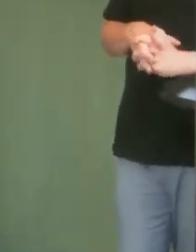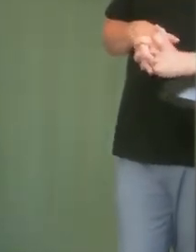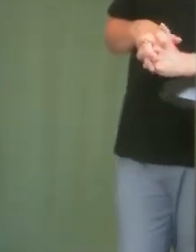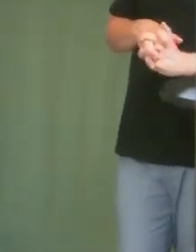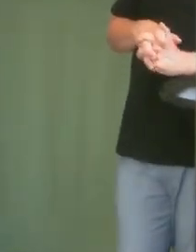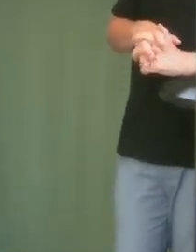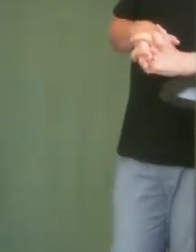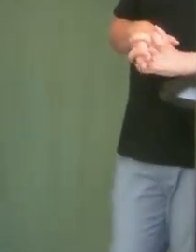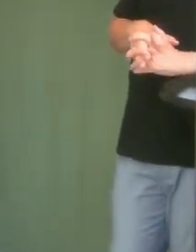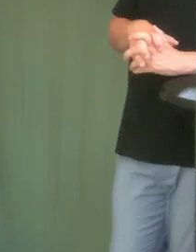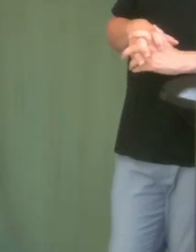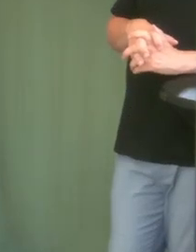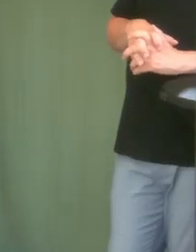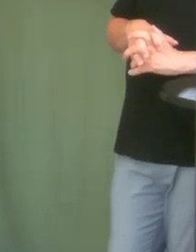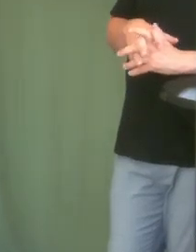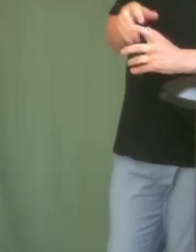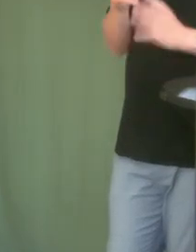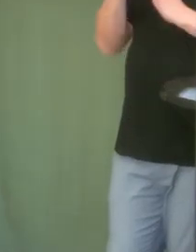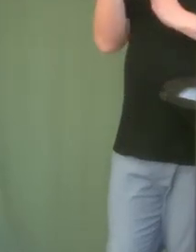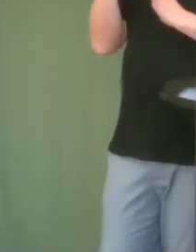tänk att du vet vad jag har sagt här.